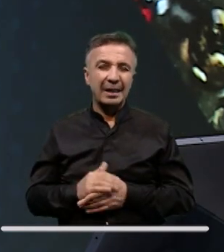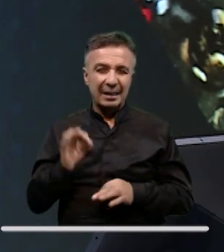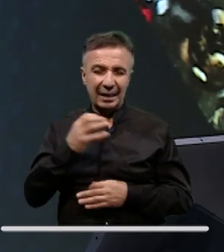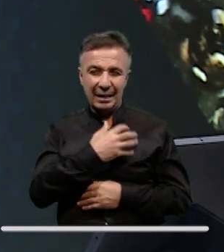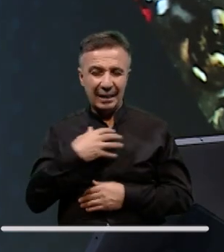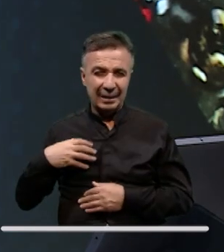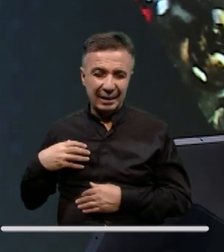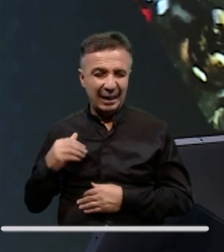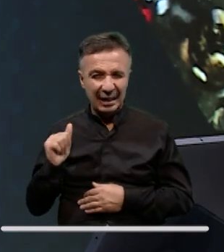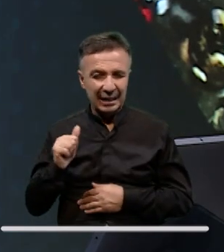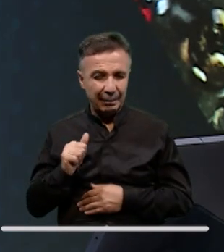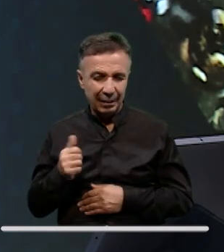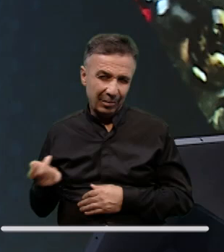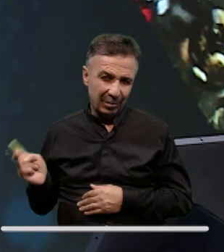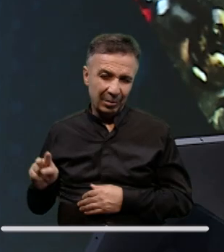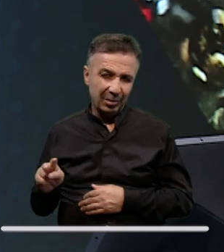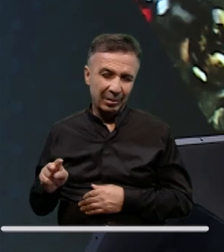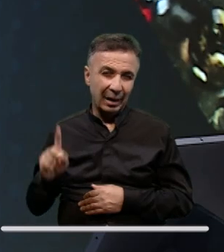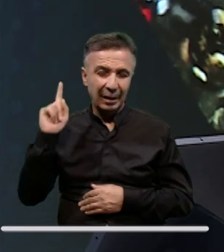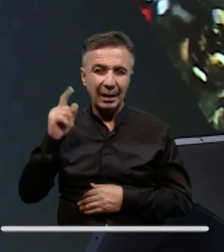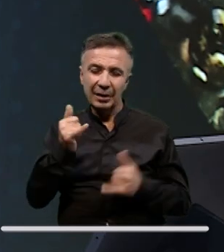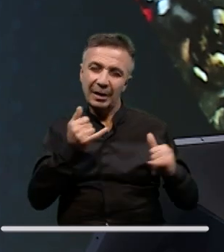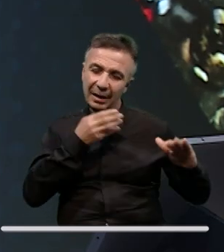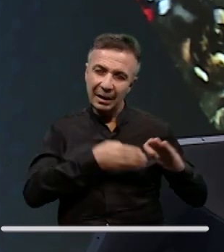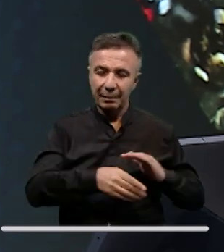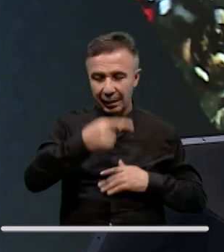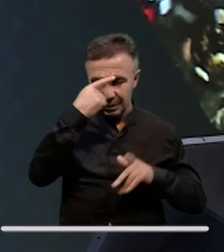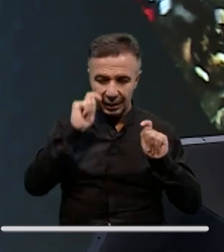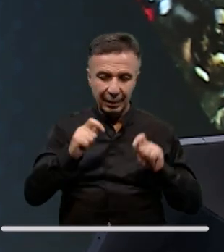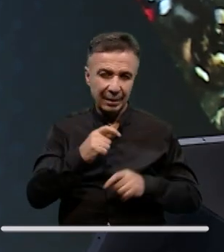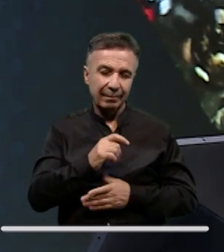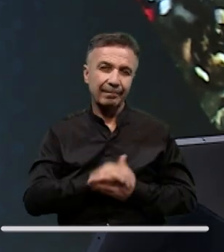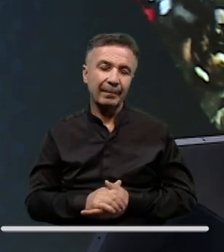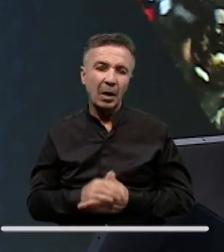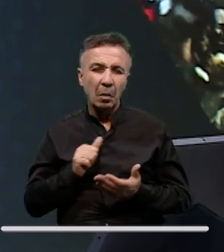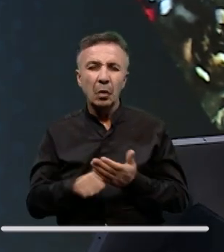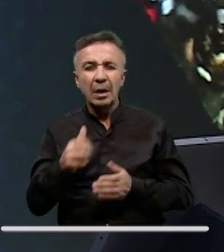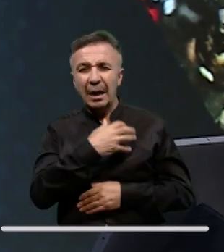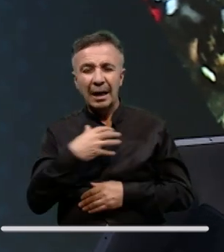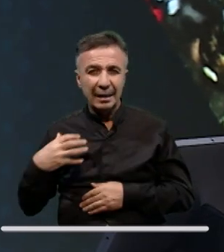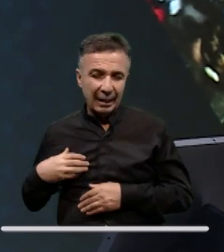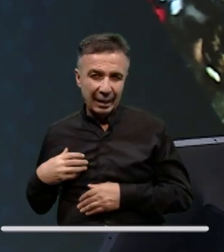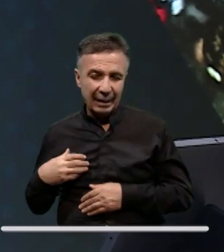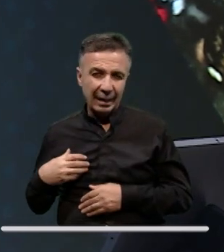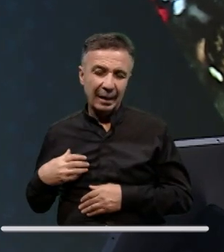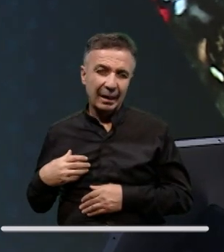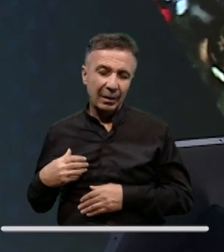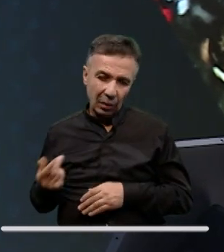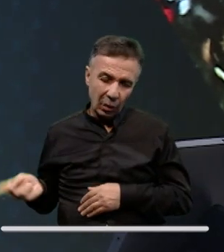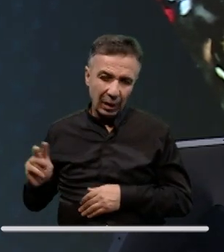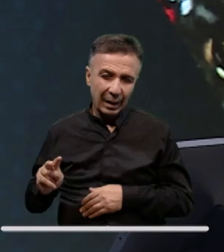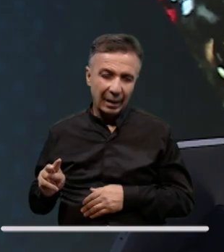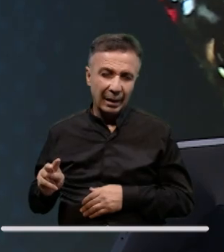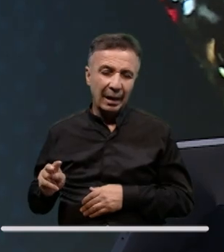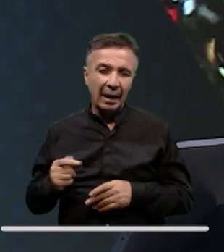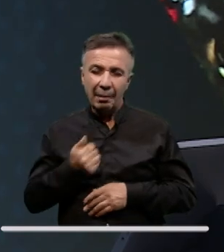bir tarafı yaralanır Cenabı Allah cennetiyle cemaliyle şereflendir annesini bütün annelere hayatını kaybeden bütün annelere babalara rahmet